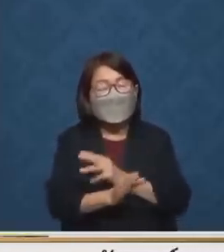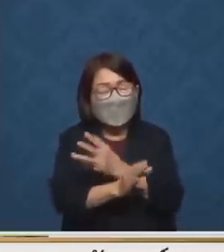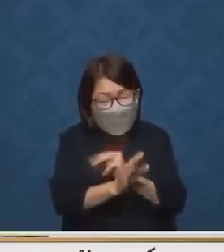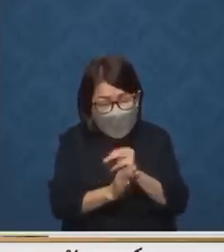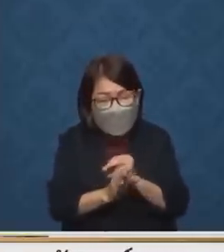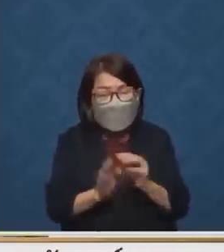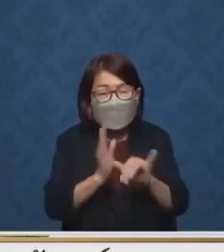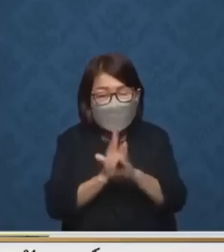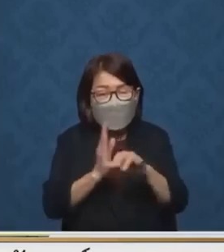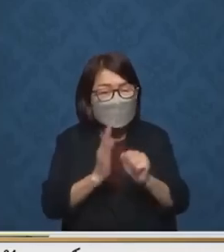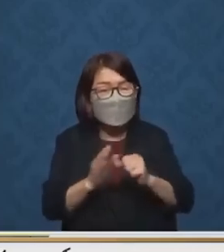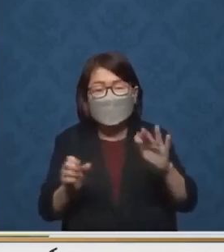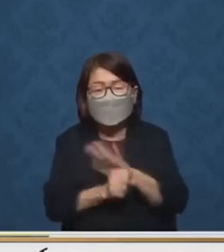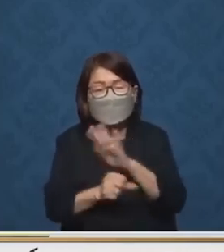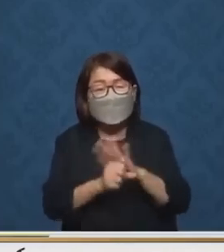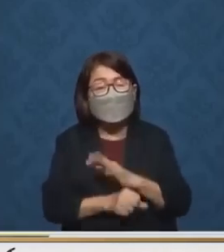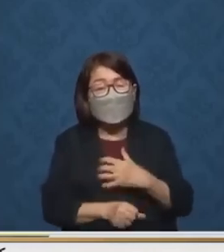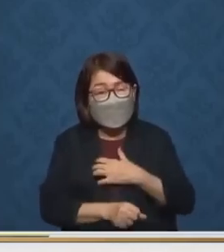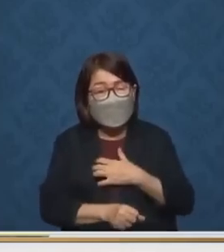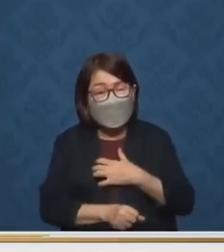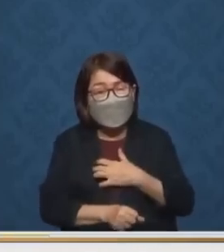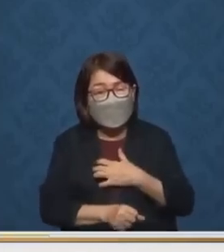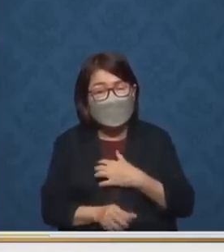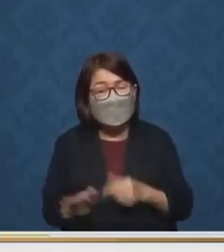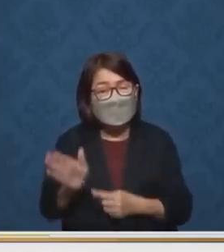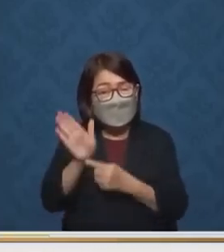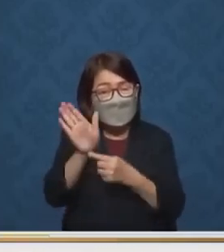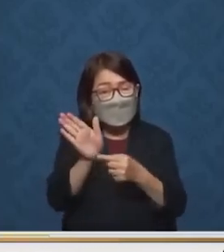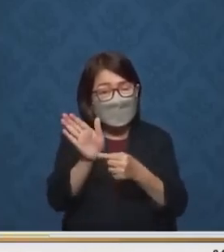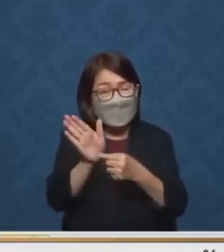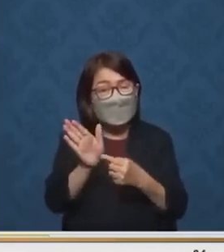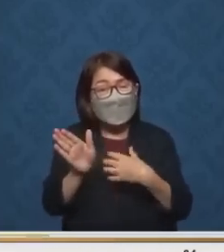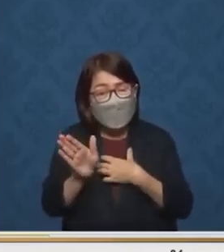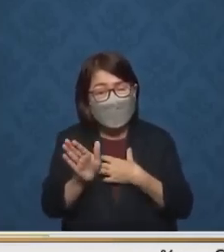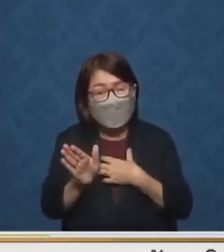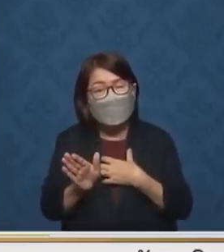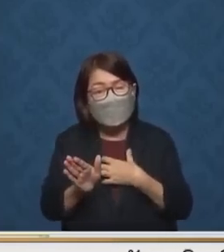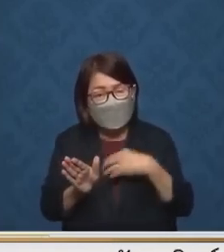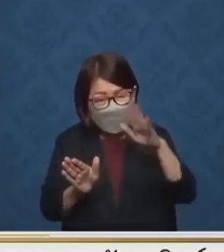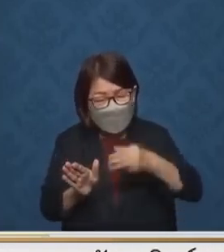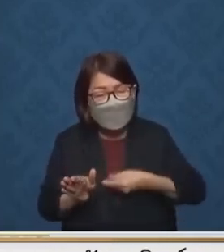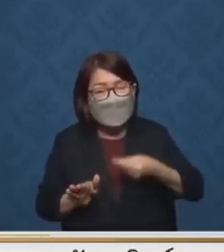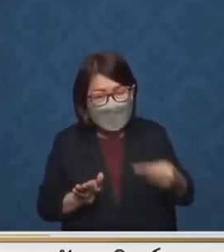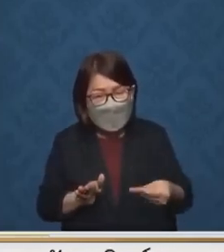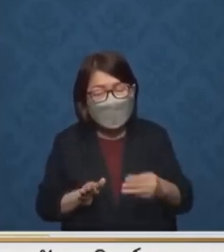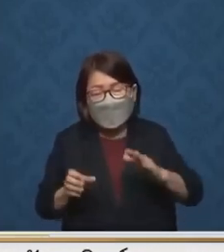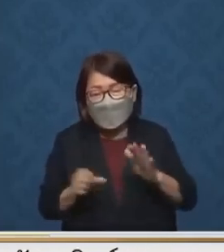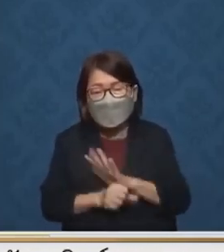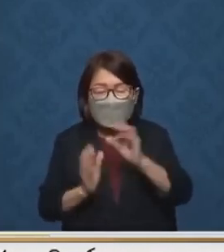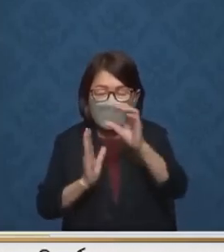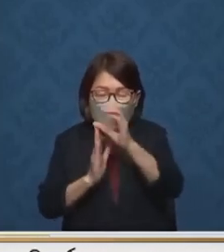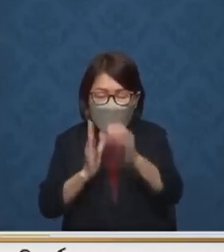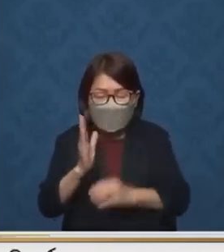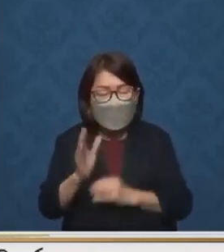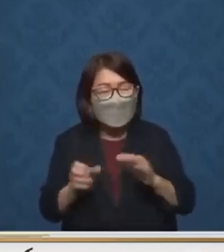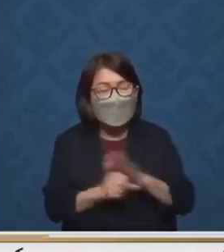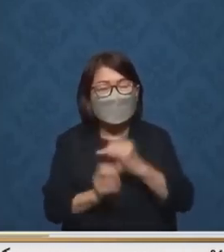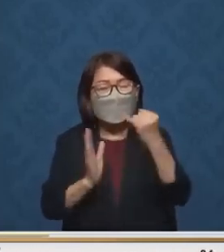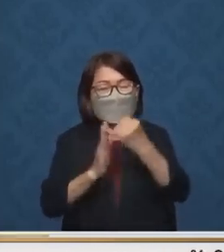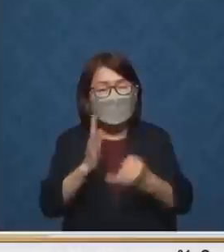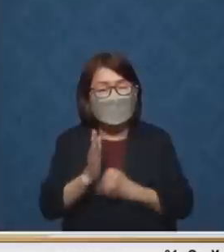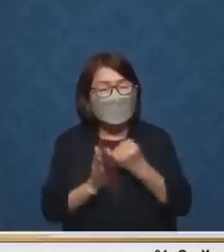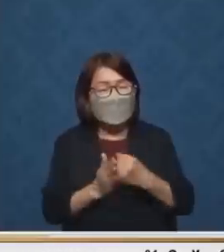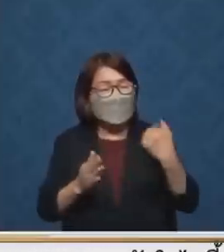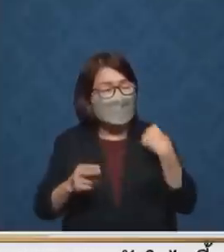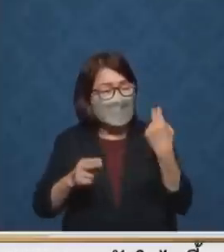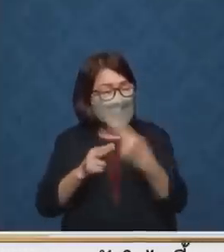Kennedy said thisนี่ ซูมมาได้เลย ใครจะเอา มาเอาที่ผมได้เลยครับนี่ครบุกภาค ทุกจังหวัดแล้วข้อมูล มี